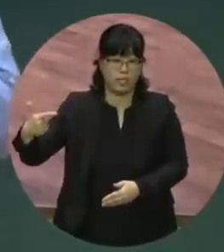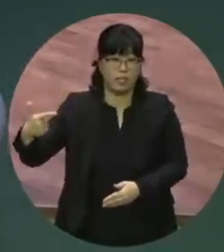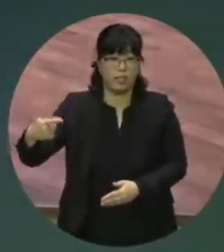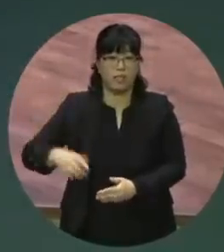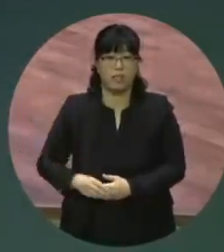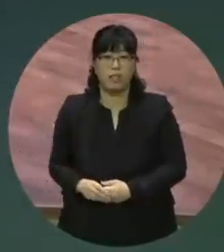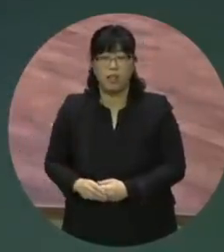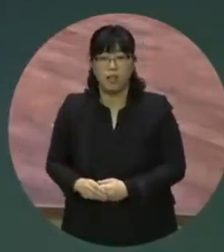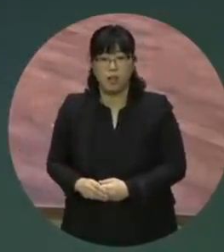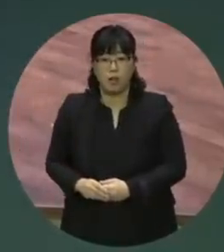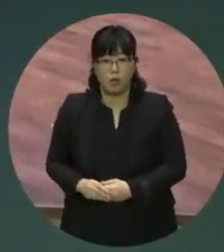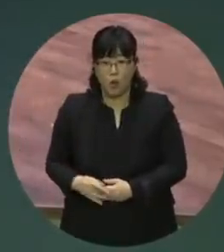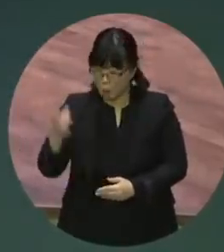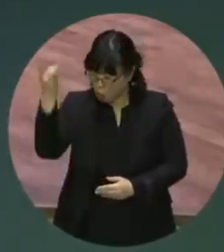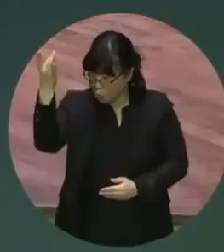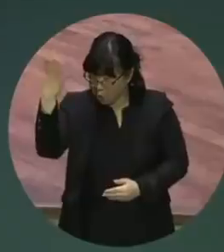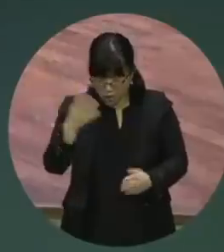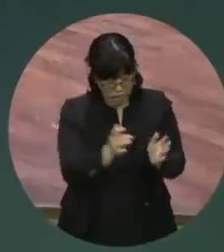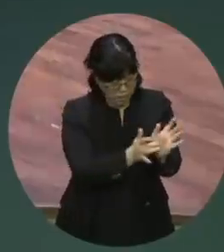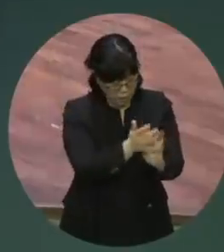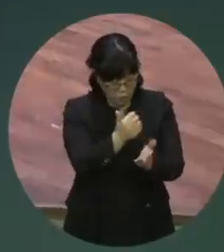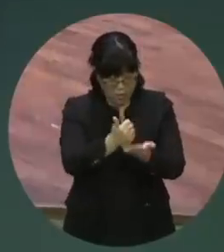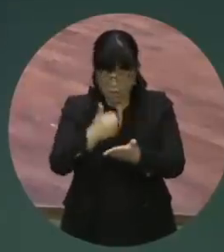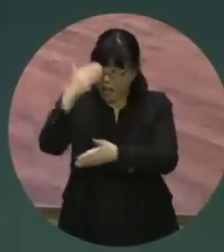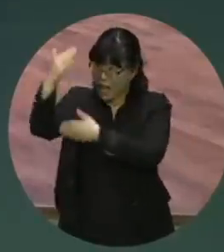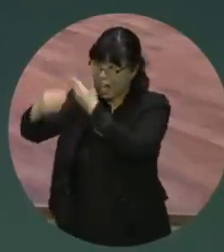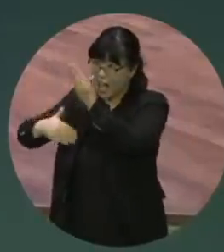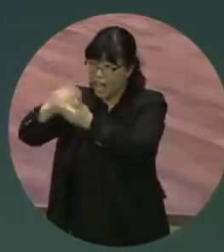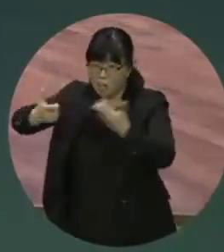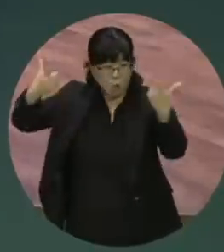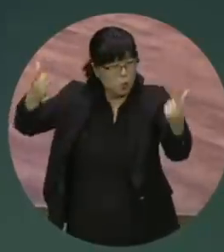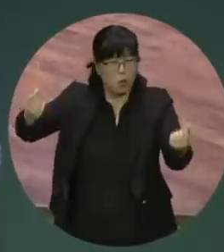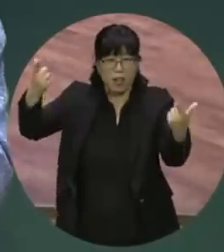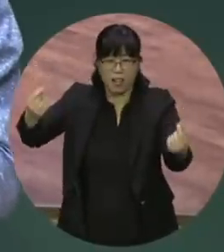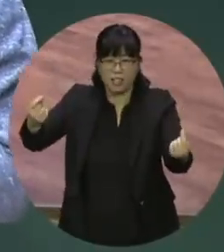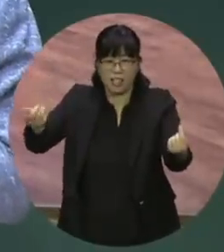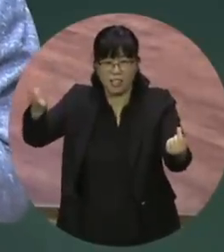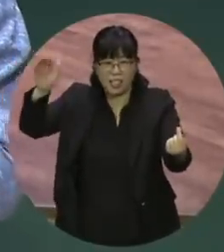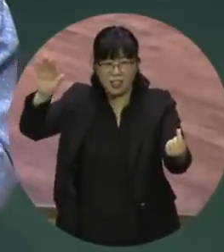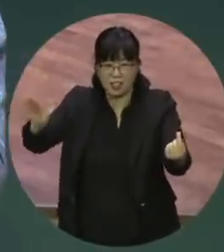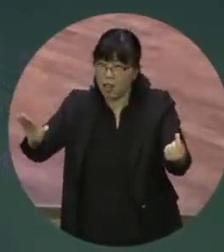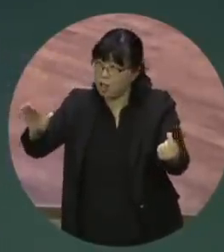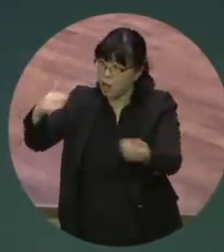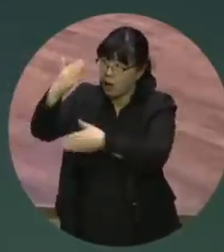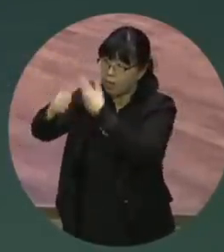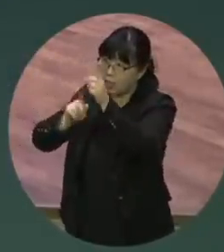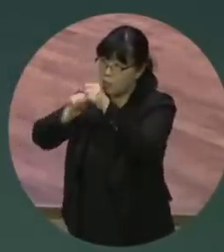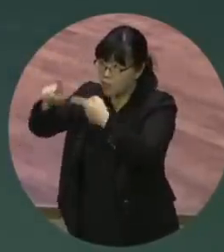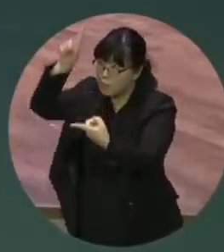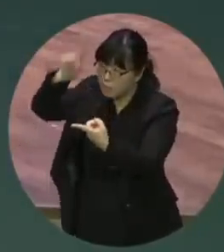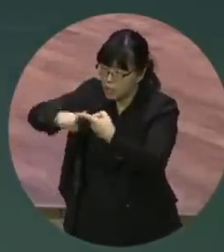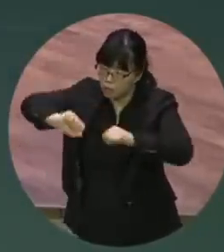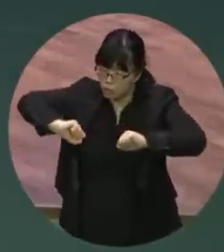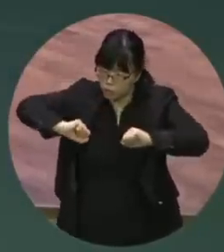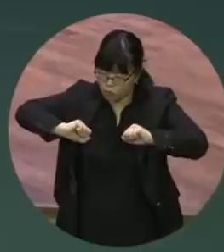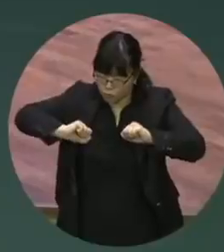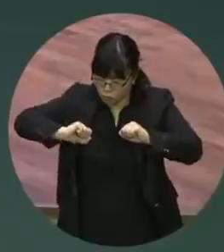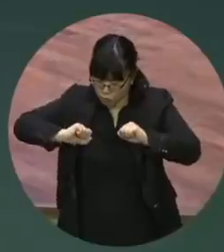하나님이신 예수님이 성부 하나님 앞에 순종해서 올인했어요. 그게